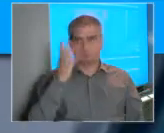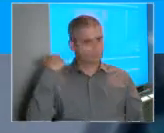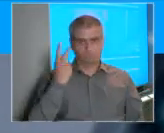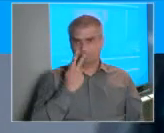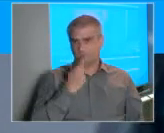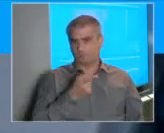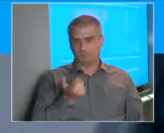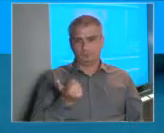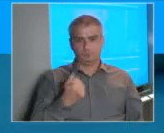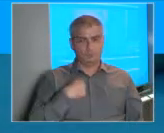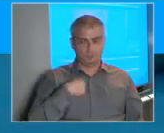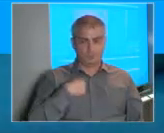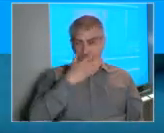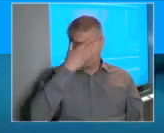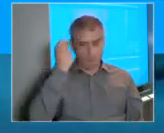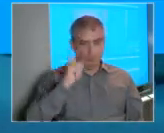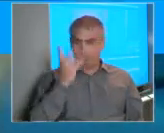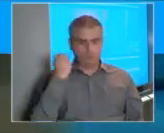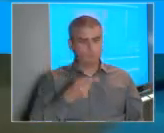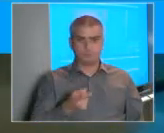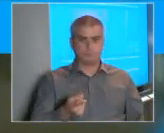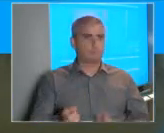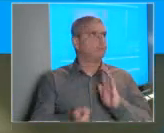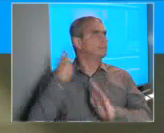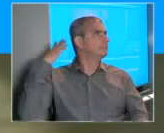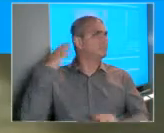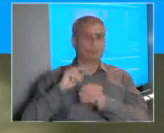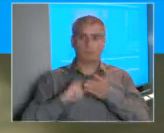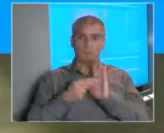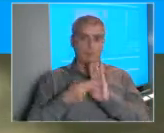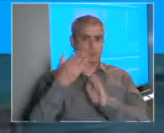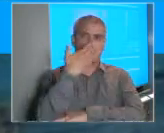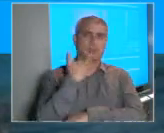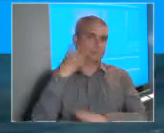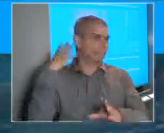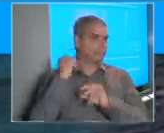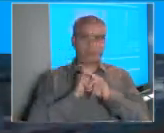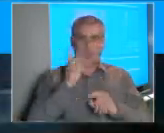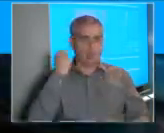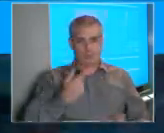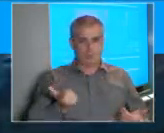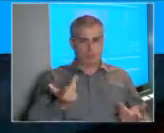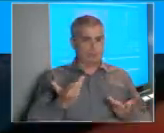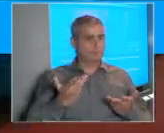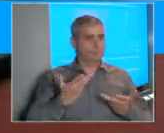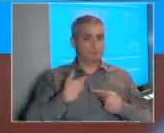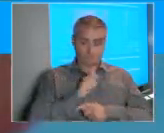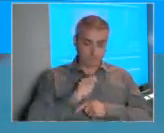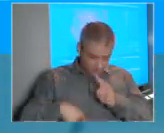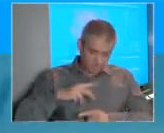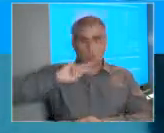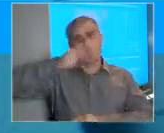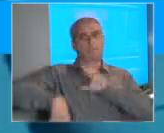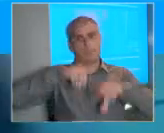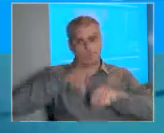כמובן, אנחנו שוכחים, אבל לא היה לכך תקדים בהיסטוריה הפוליטית של מדינת ישראל, שמפזרים כנסת מיד אחרי והולכים